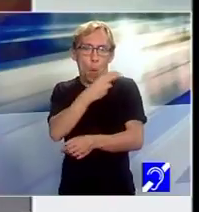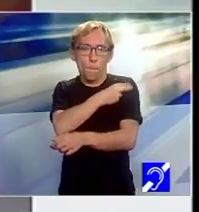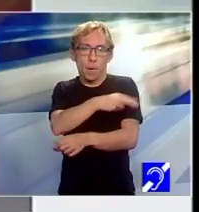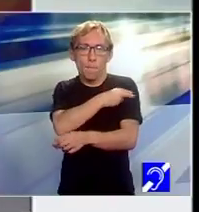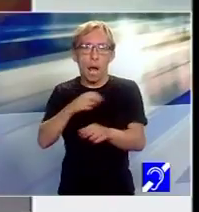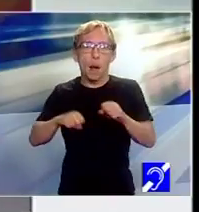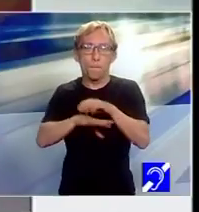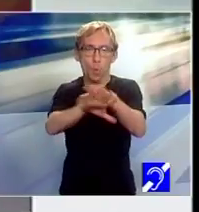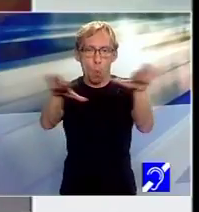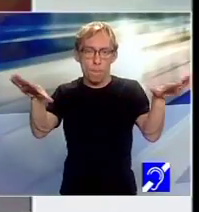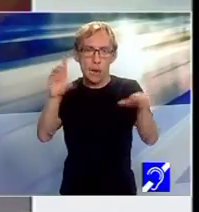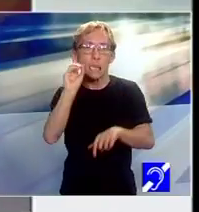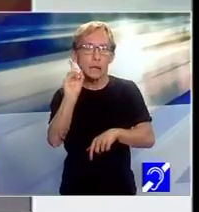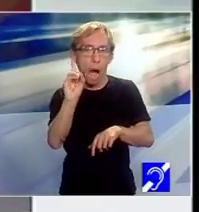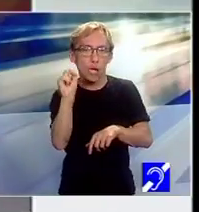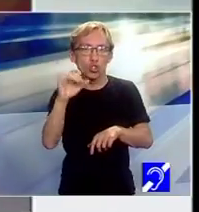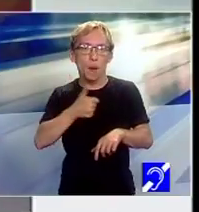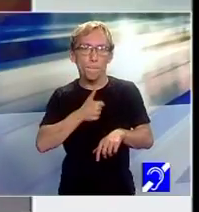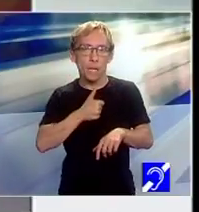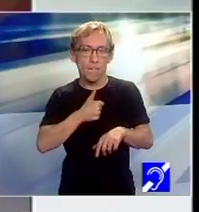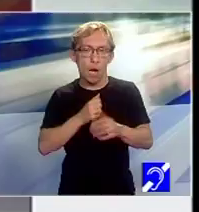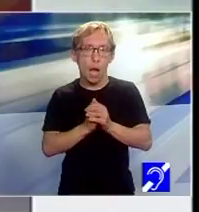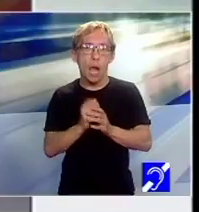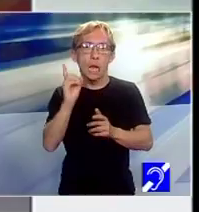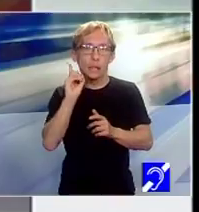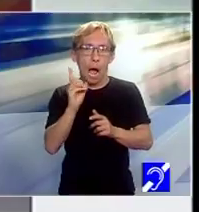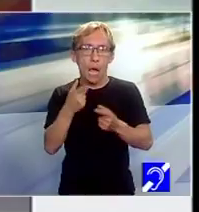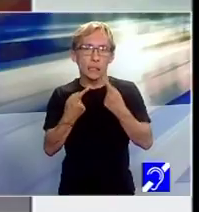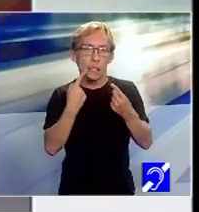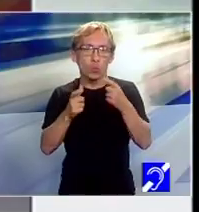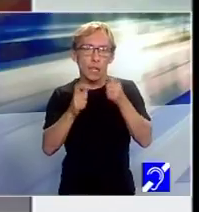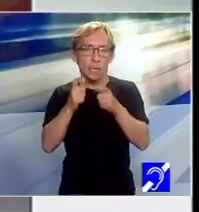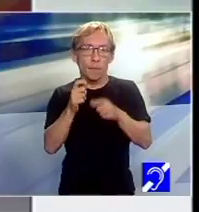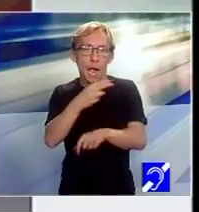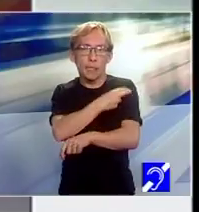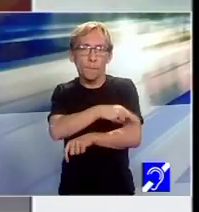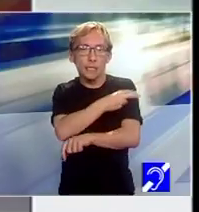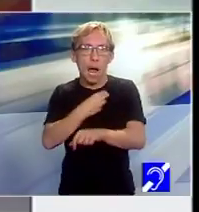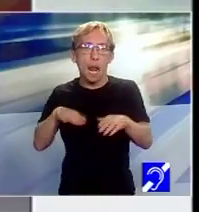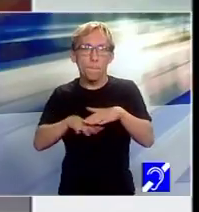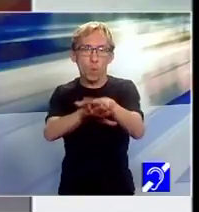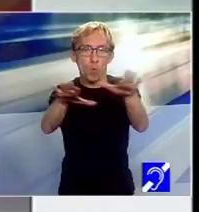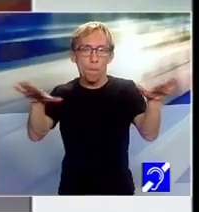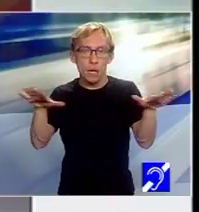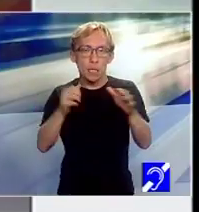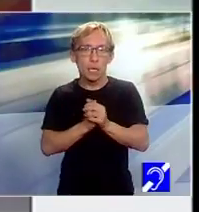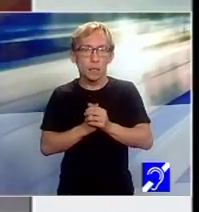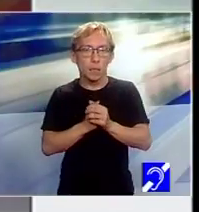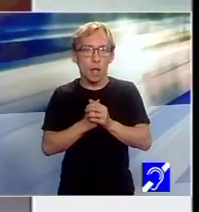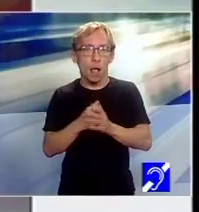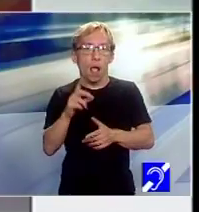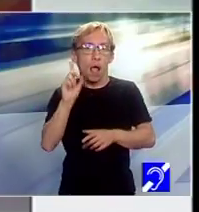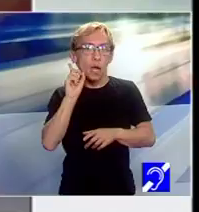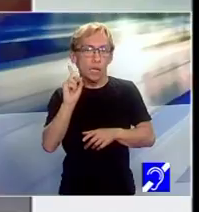un spital privat, dar în special vorbim acum de spitale publice, nu pot exista fără